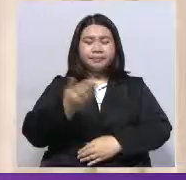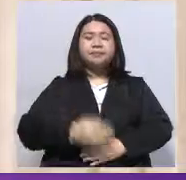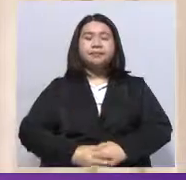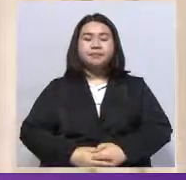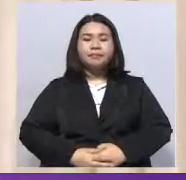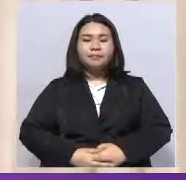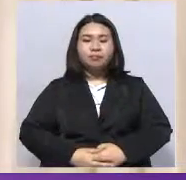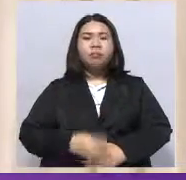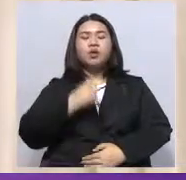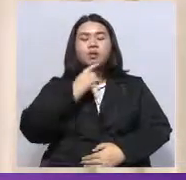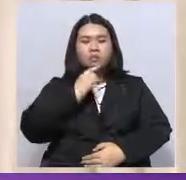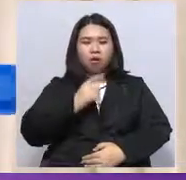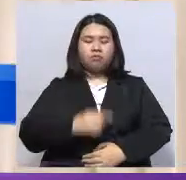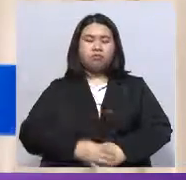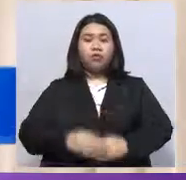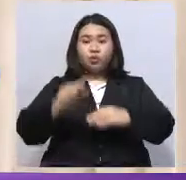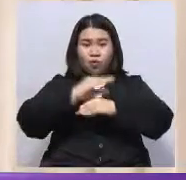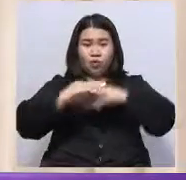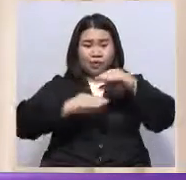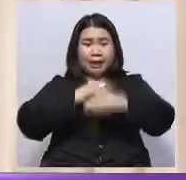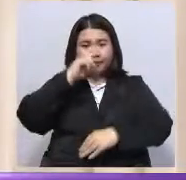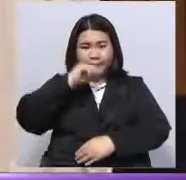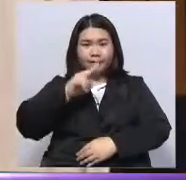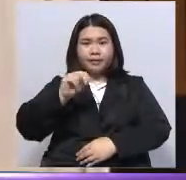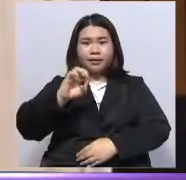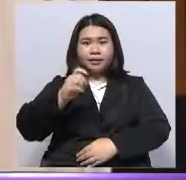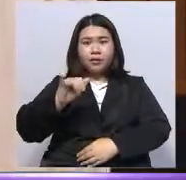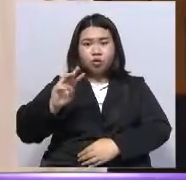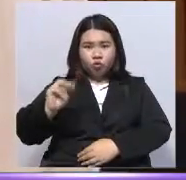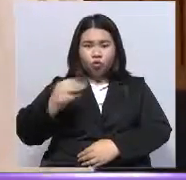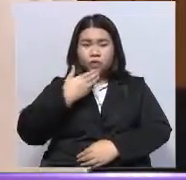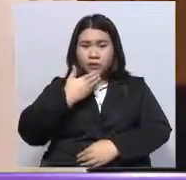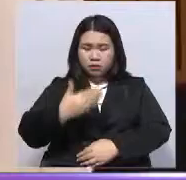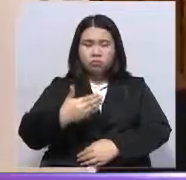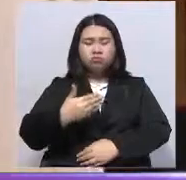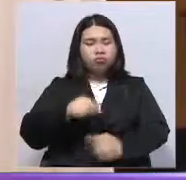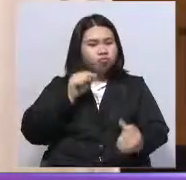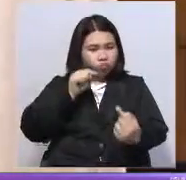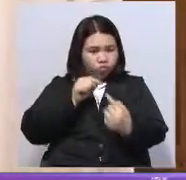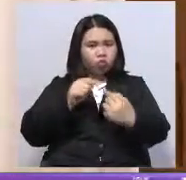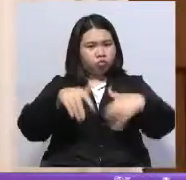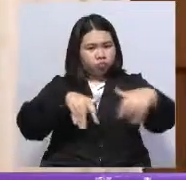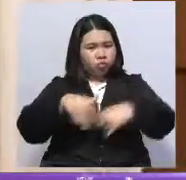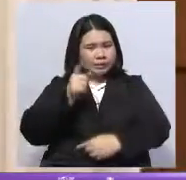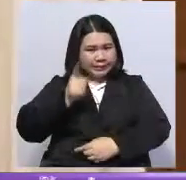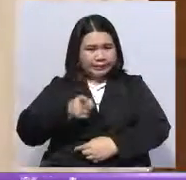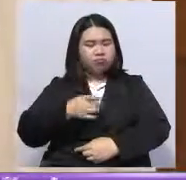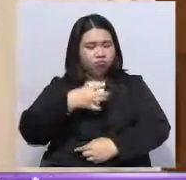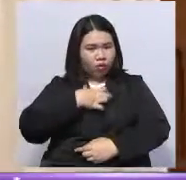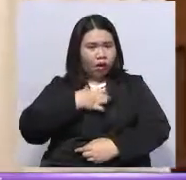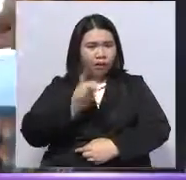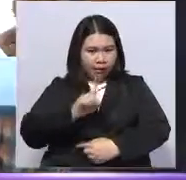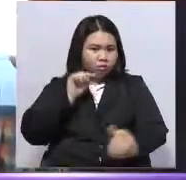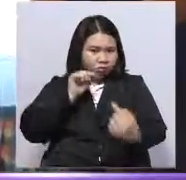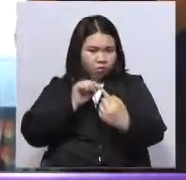งศ์ซึ่งก็ได้ยืนยันว่าโครงการไทยนิยมยั่งยืนเป็นโครงการที่ตอบสนองความต้องการของประชาชนมากที่สุ